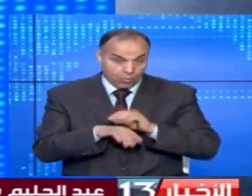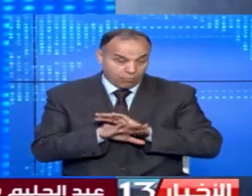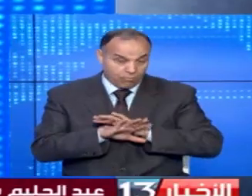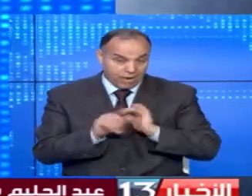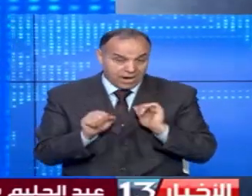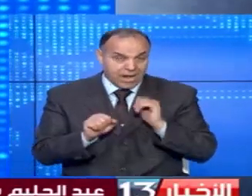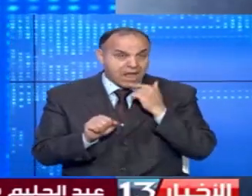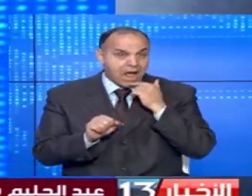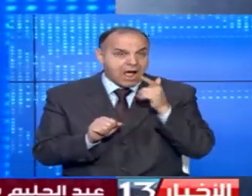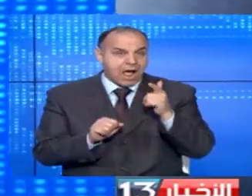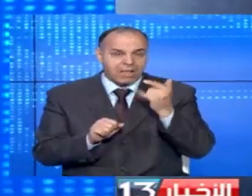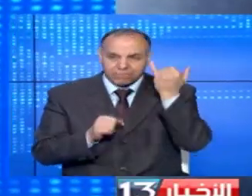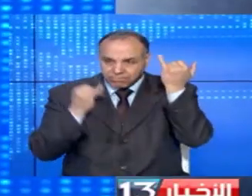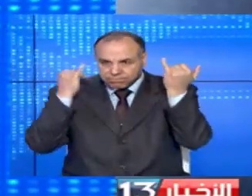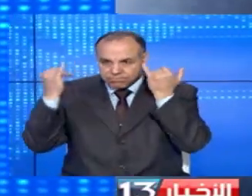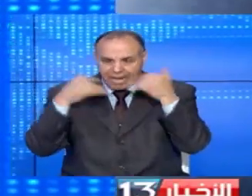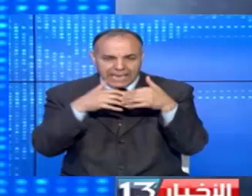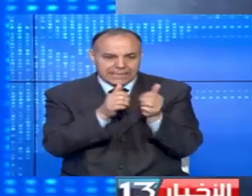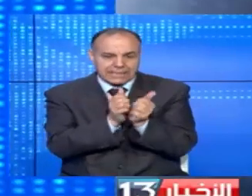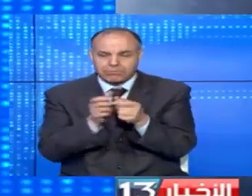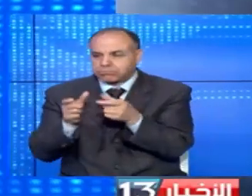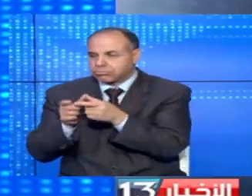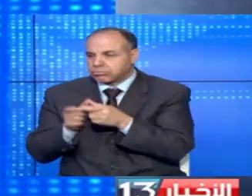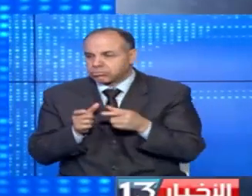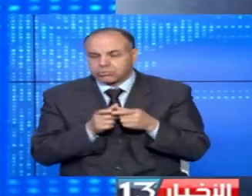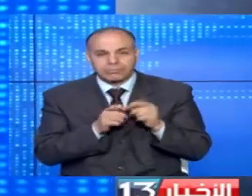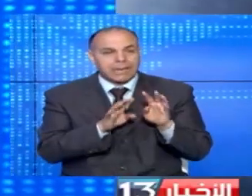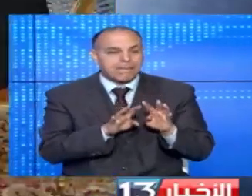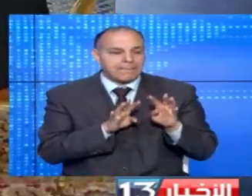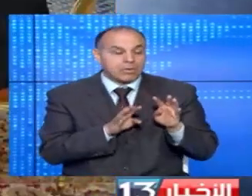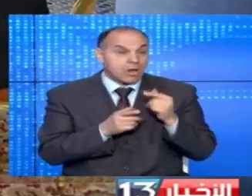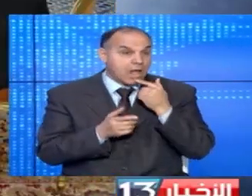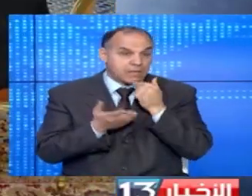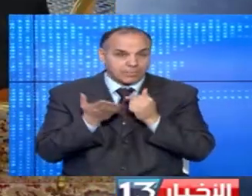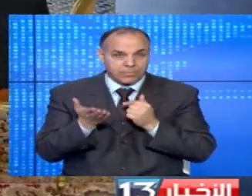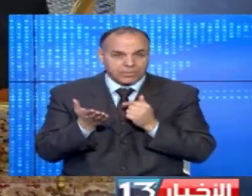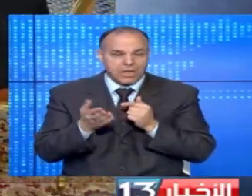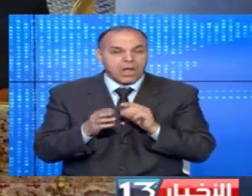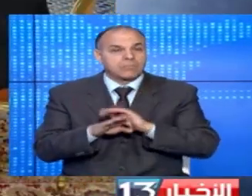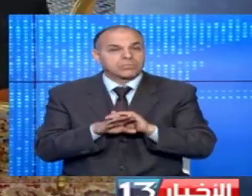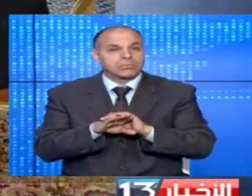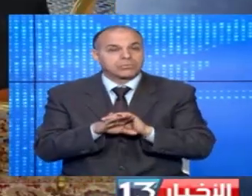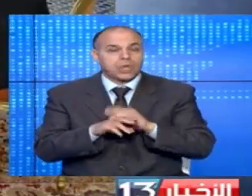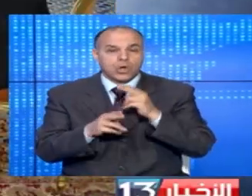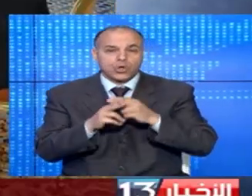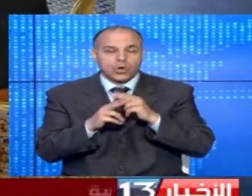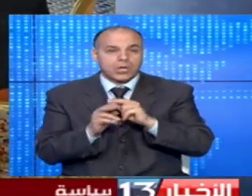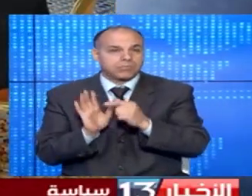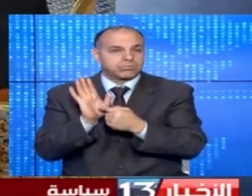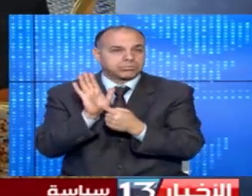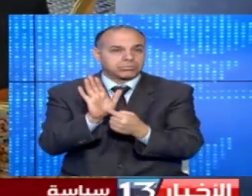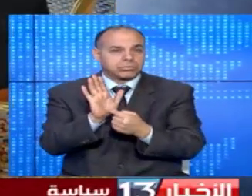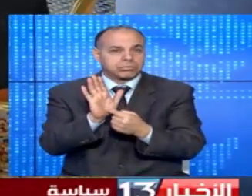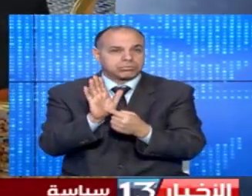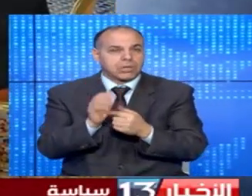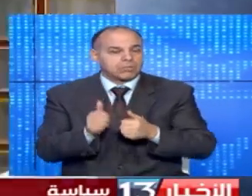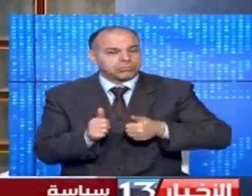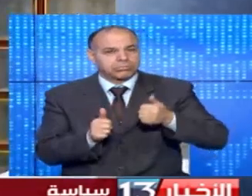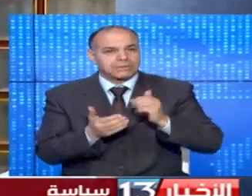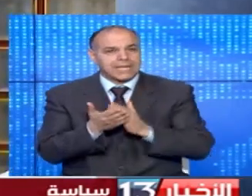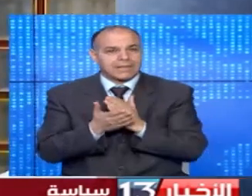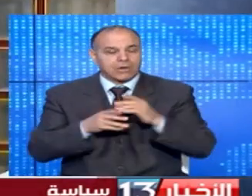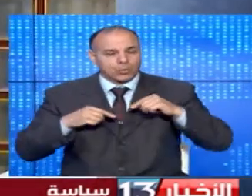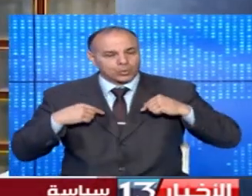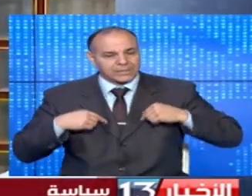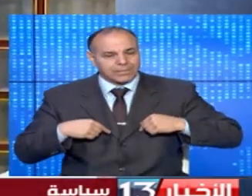لتلقي اقتراحات الاحزاب والائتلافات والكتل الان يديه بخصوص الاسماء التي يرون انها الاقدر لتشكيل